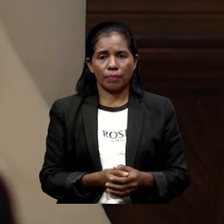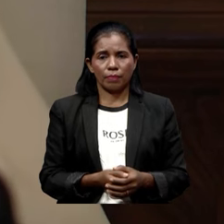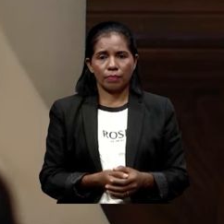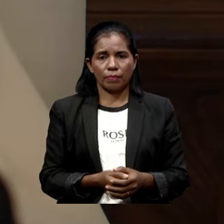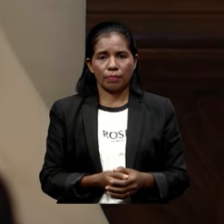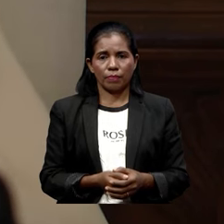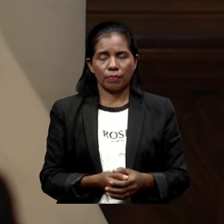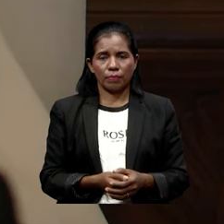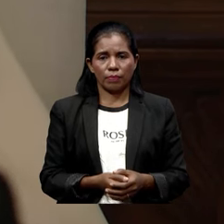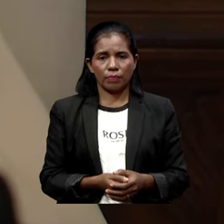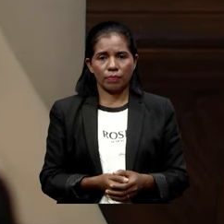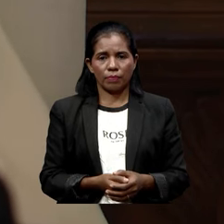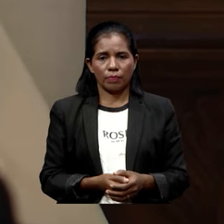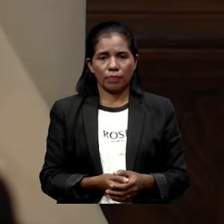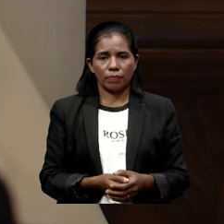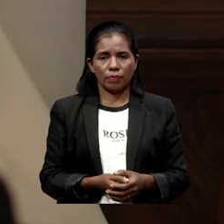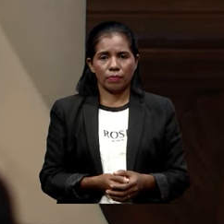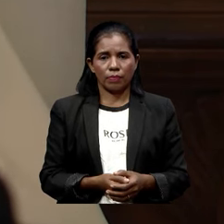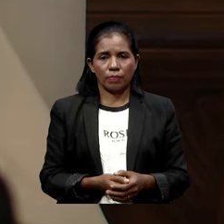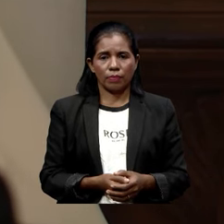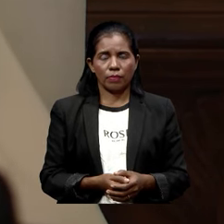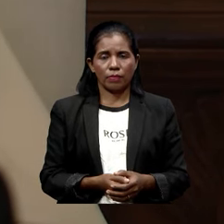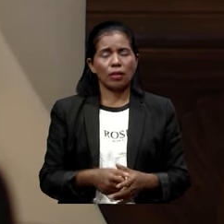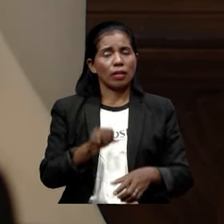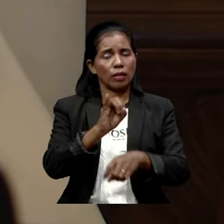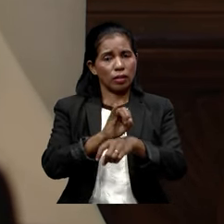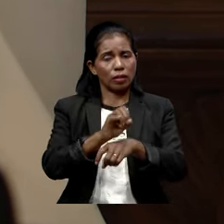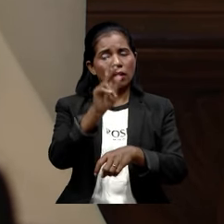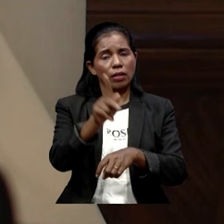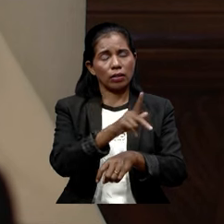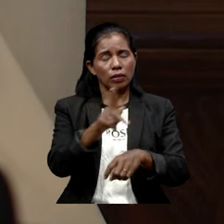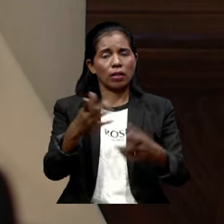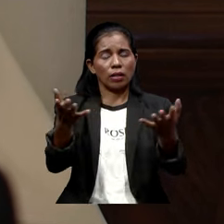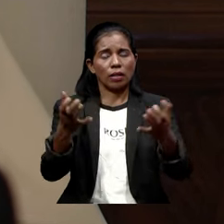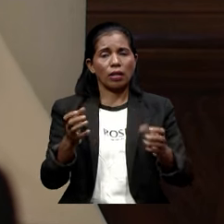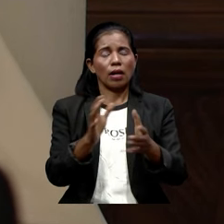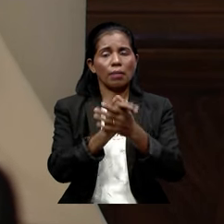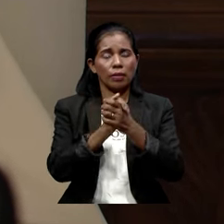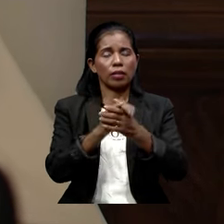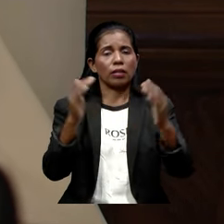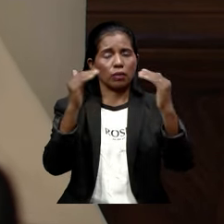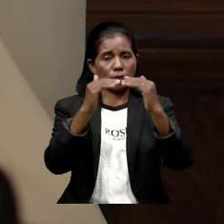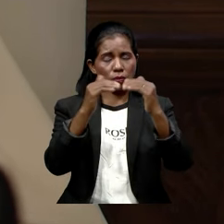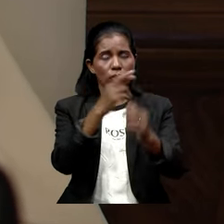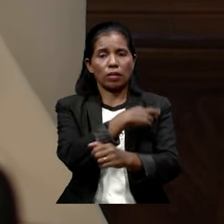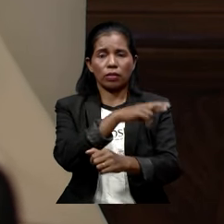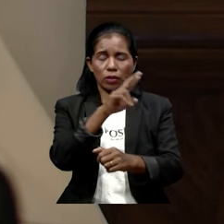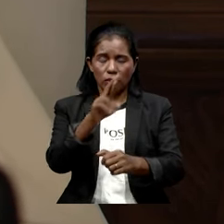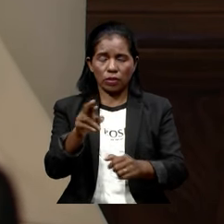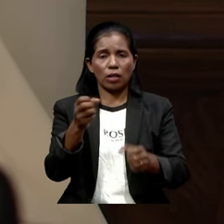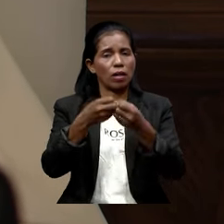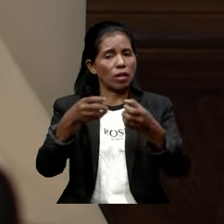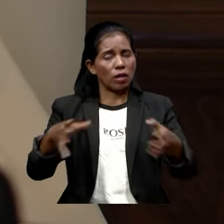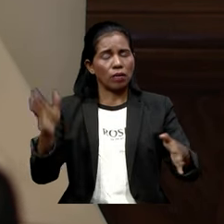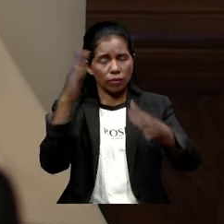e costruttiva armonia, Igreja Katolika hakara kametin dialogu entre religion, halakon preconceitu